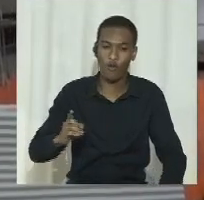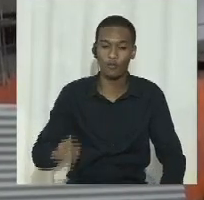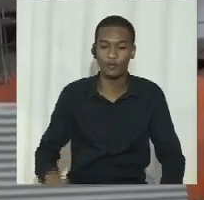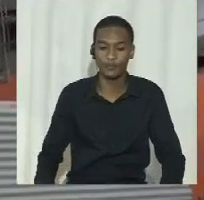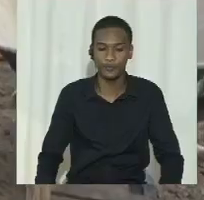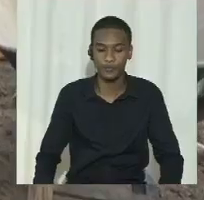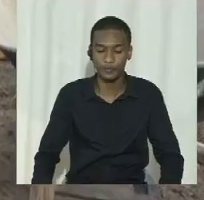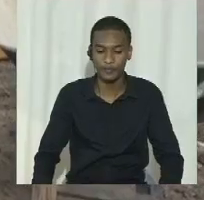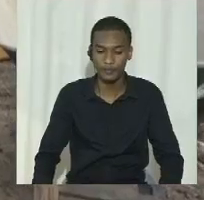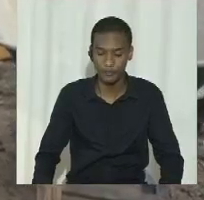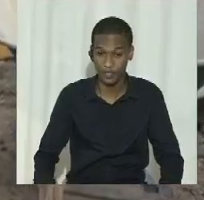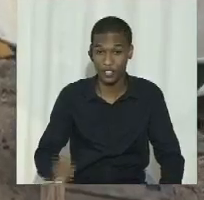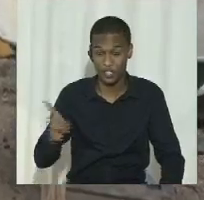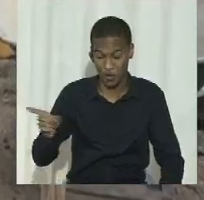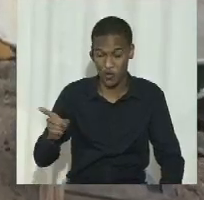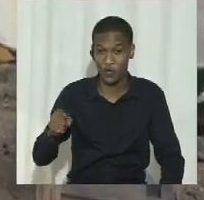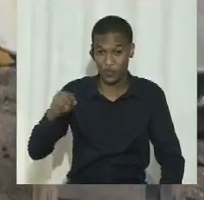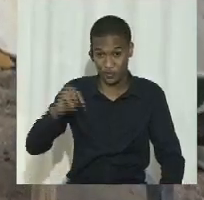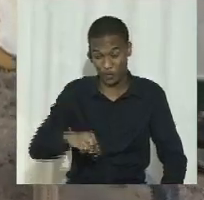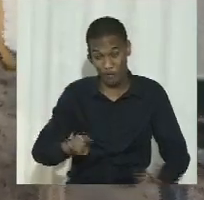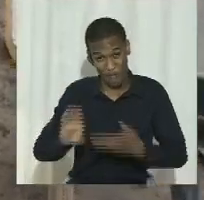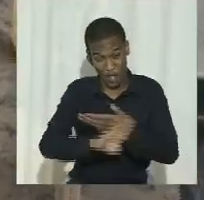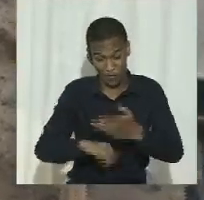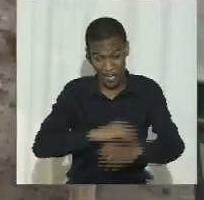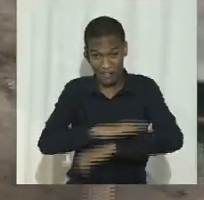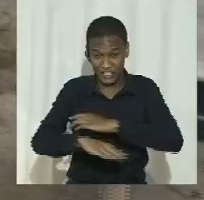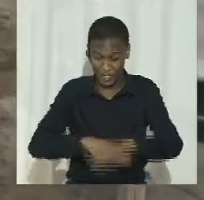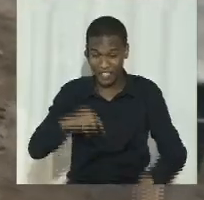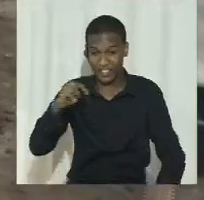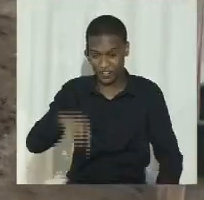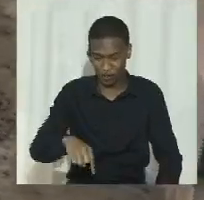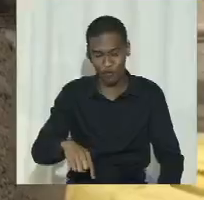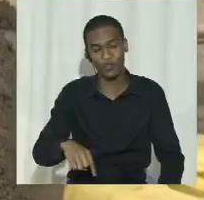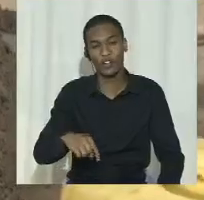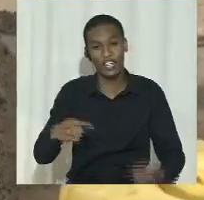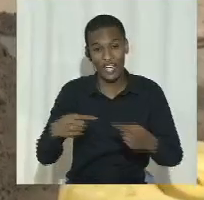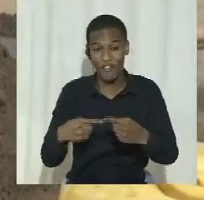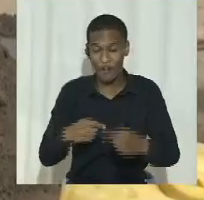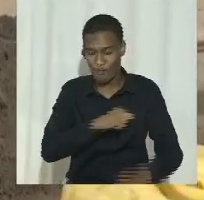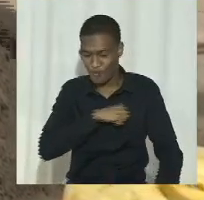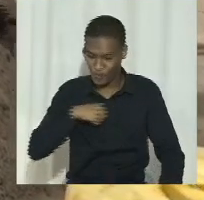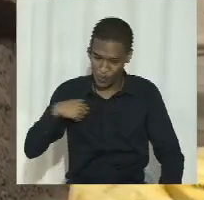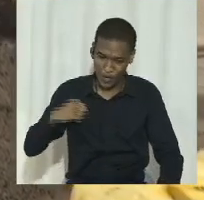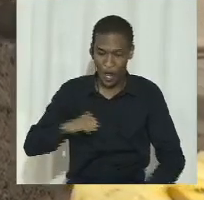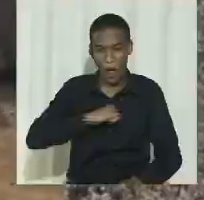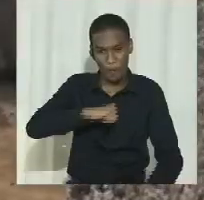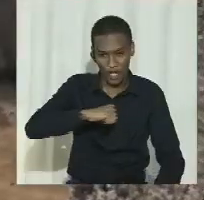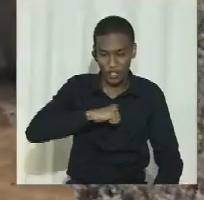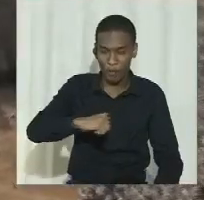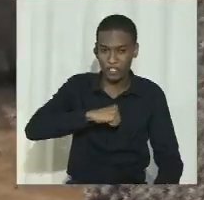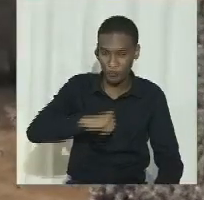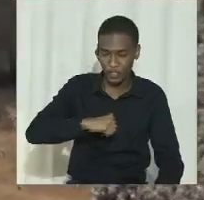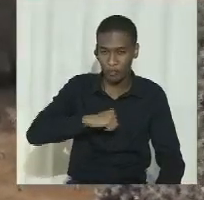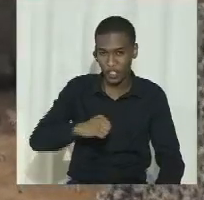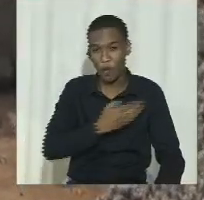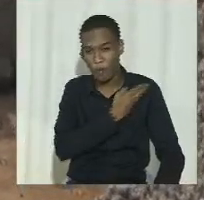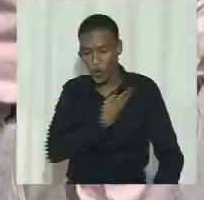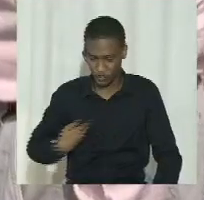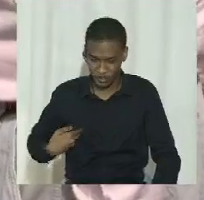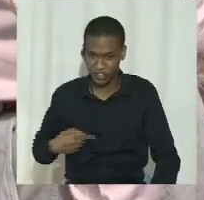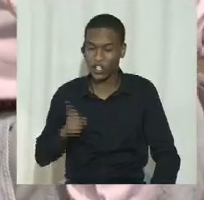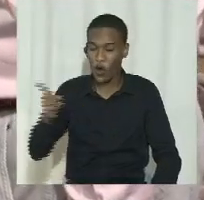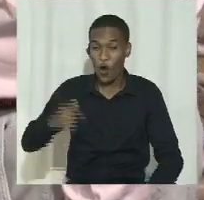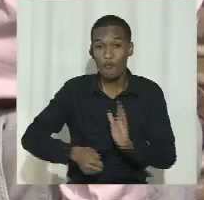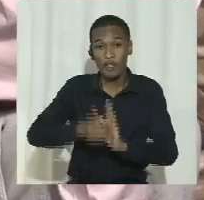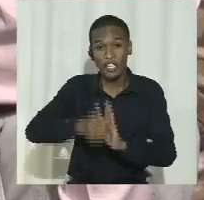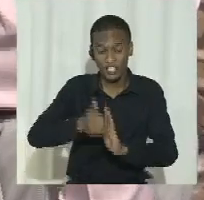manohy ny fanatanterahana ny vina fametrahana ny fandriam-pahalemana maharitra eto Madagasikara sy ny polisy manakaiky vahoaka ny ministeran'ny filaminam-bahoaka.